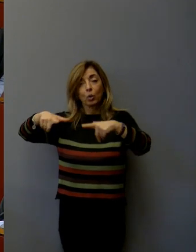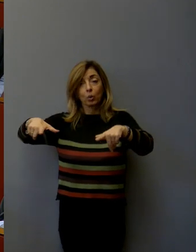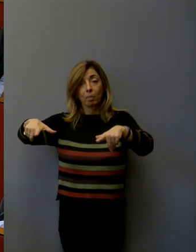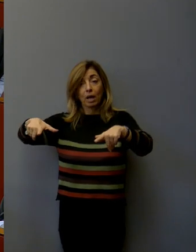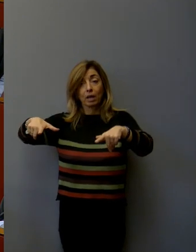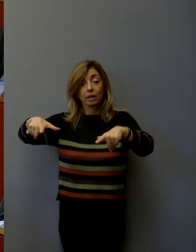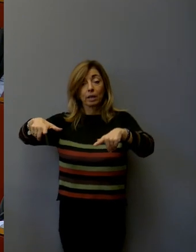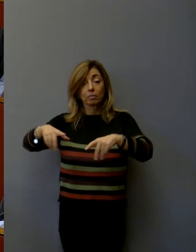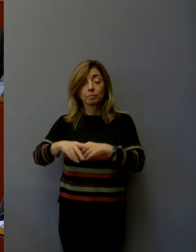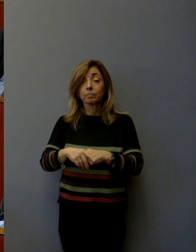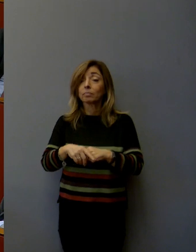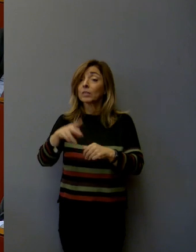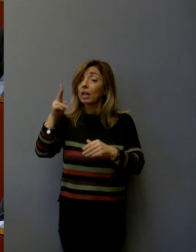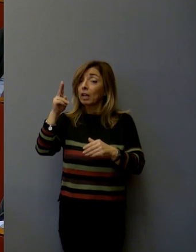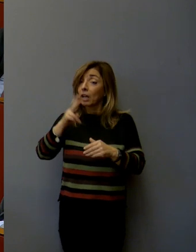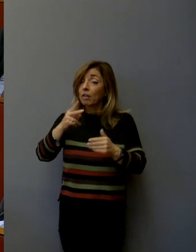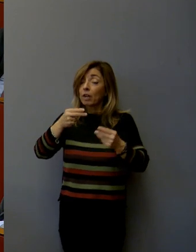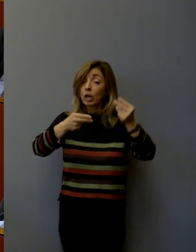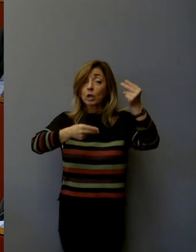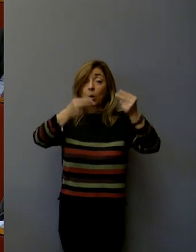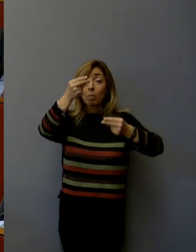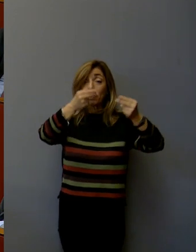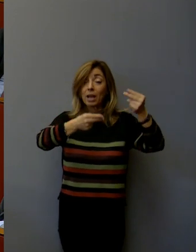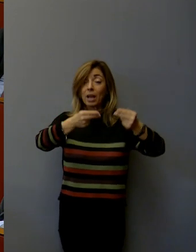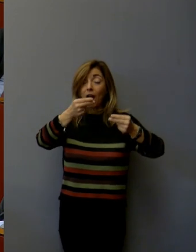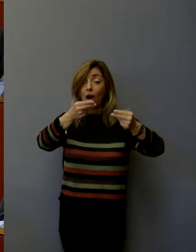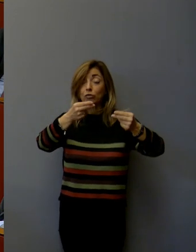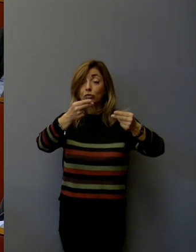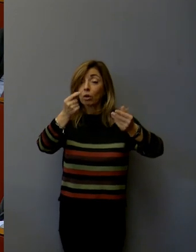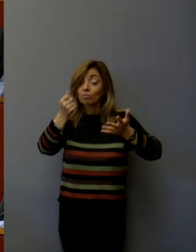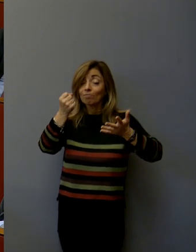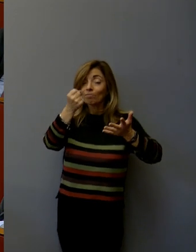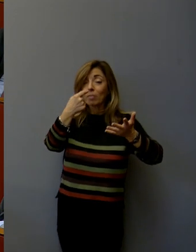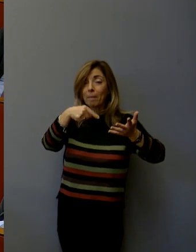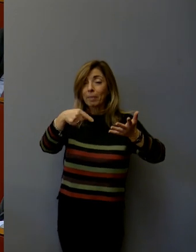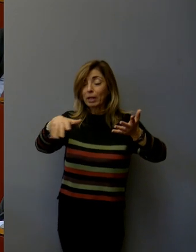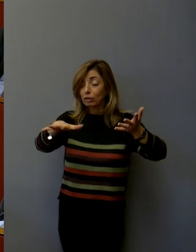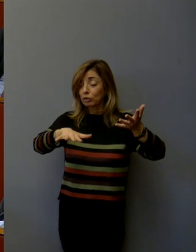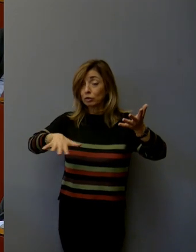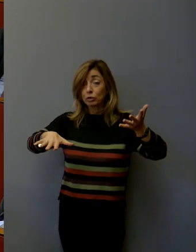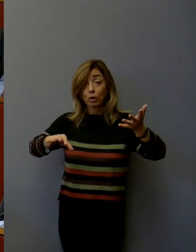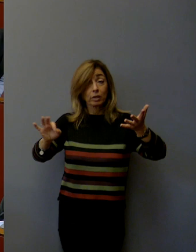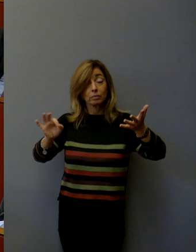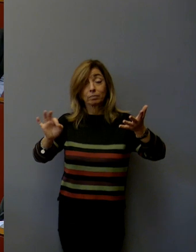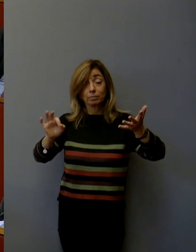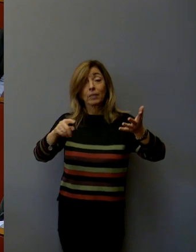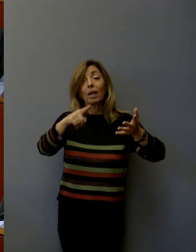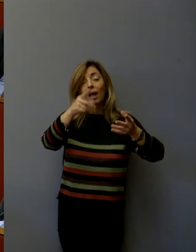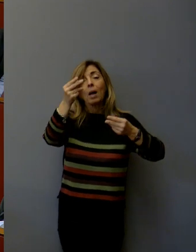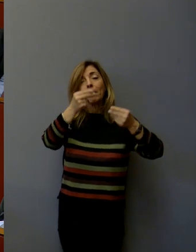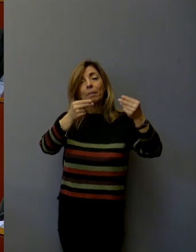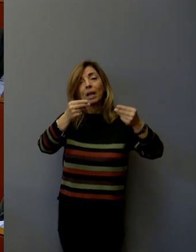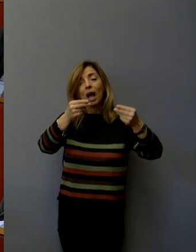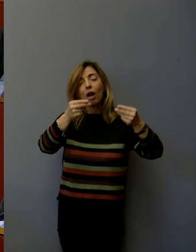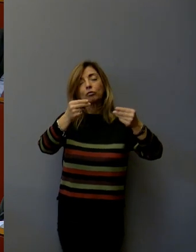dal bilancio Nel senso che il bilancio interviene questa zona storica di Sampierdarena quindi il centro storico